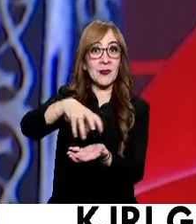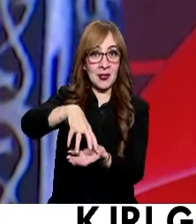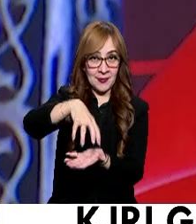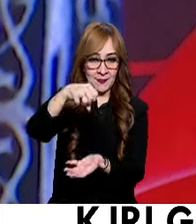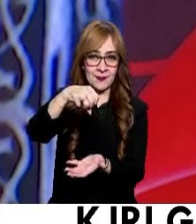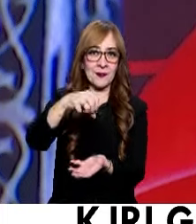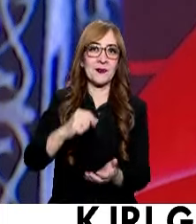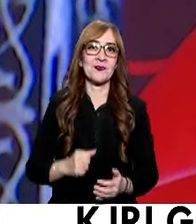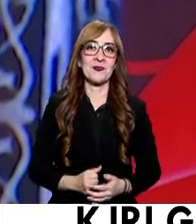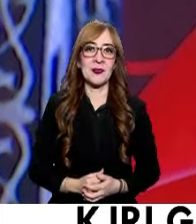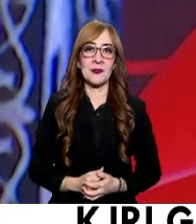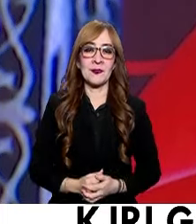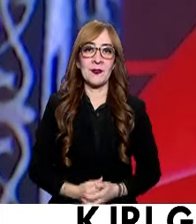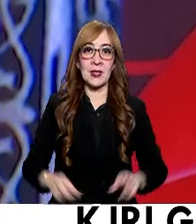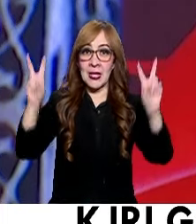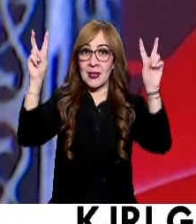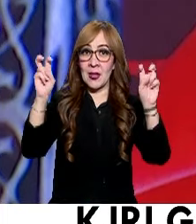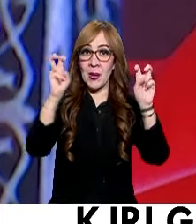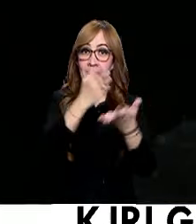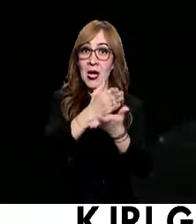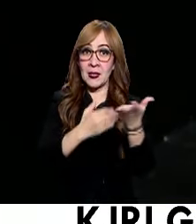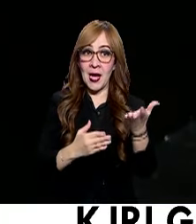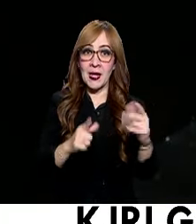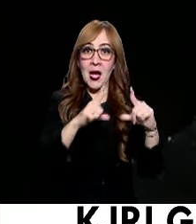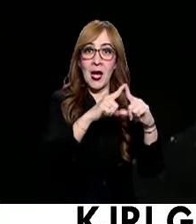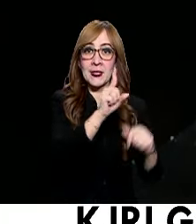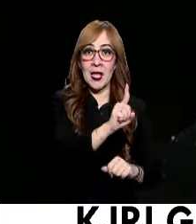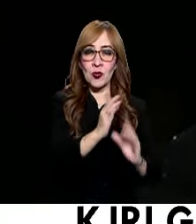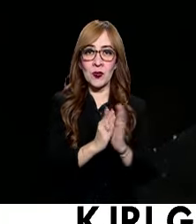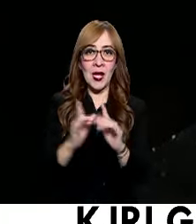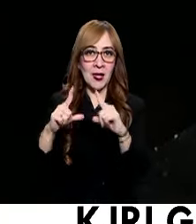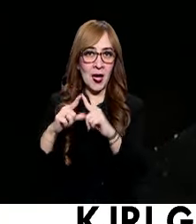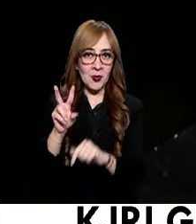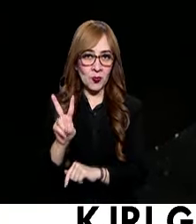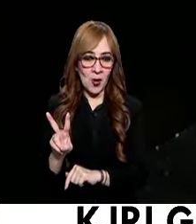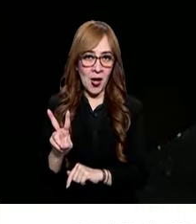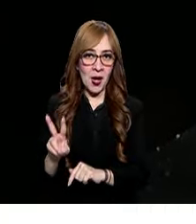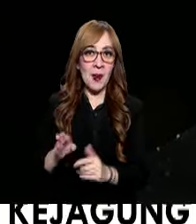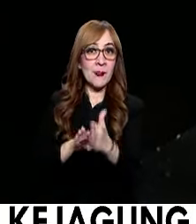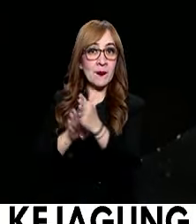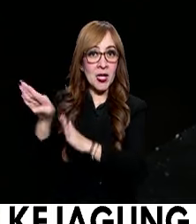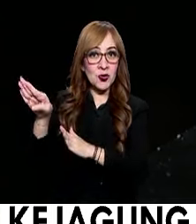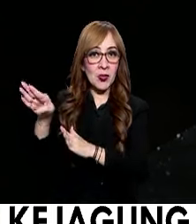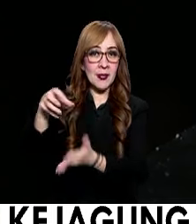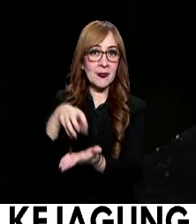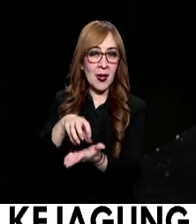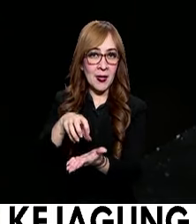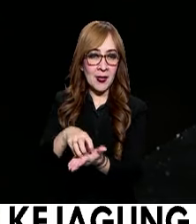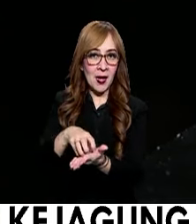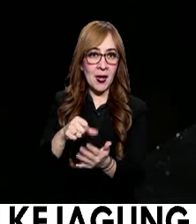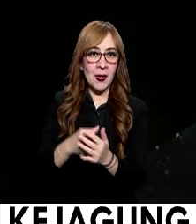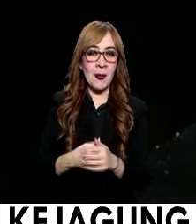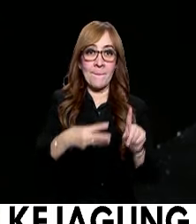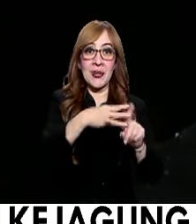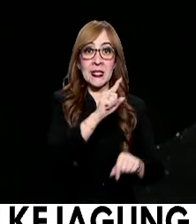merepresentasikan subtema yaitu A1 dan A2 untuk subtema memajukan daerah B1 dan